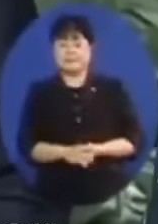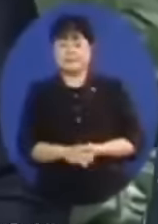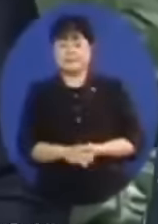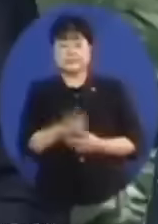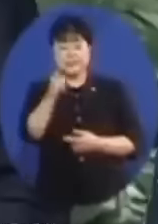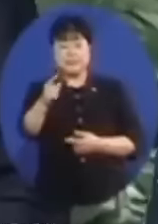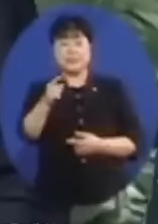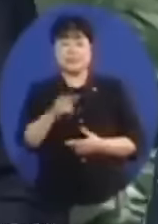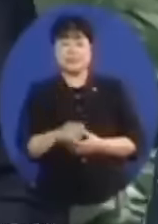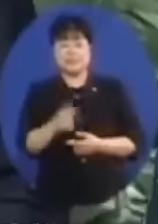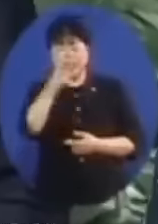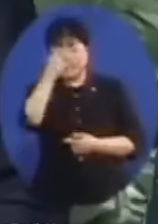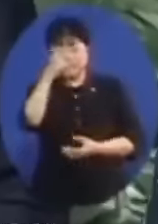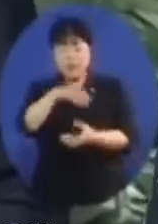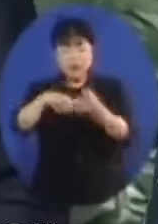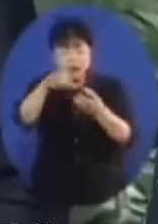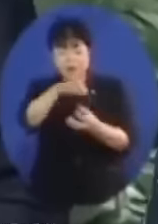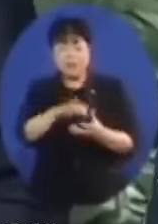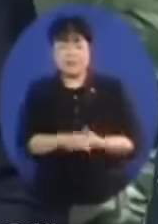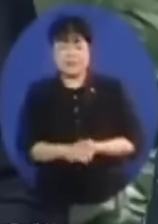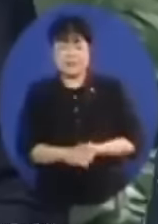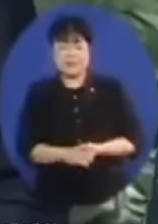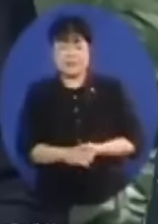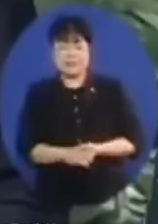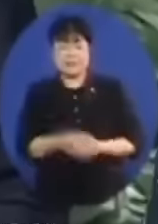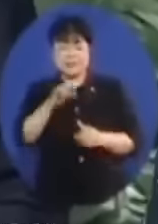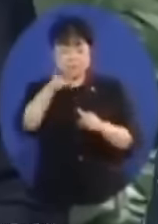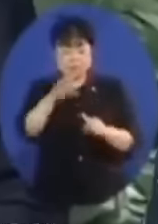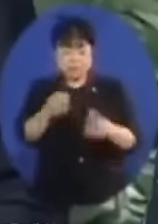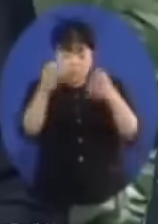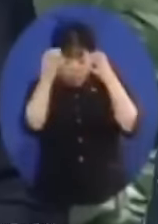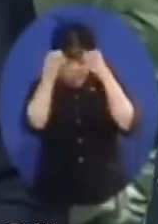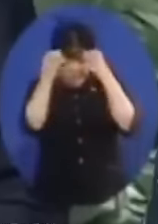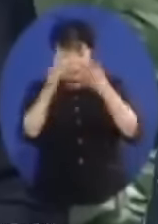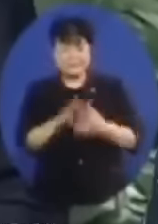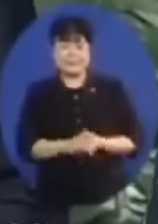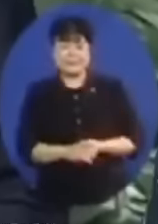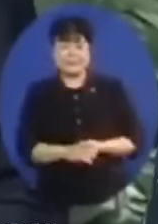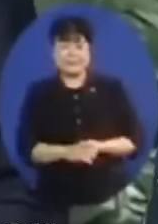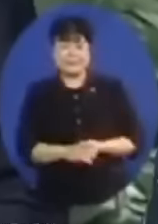이 가시와 은극기와 저주와 고난을